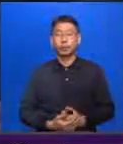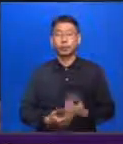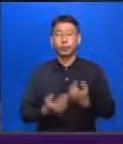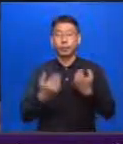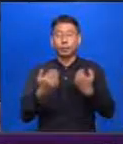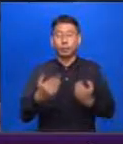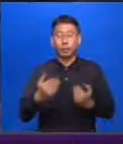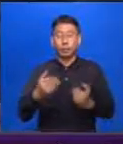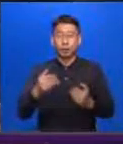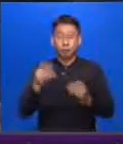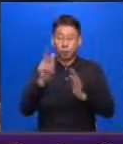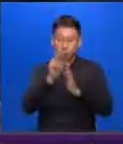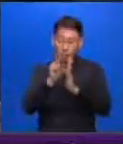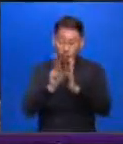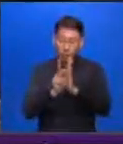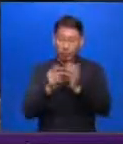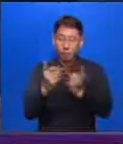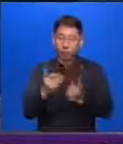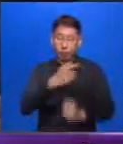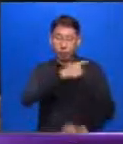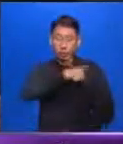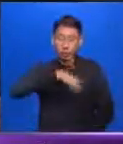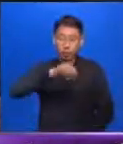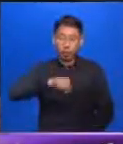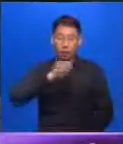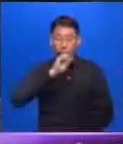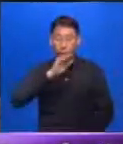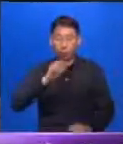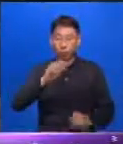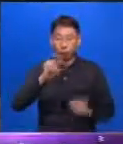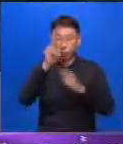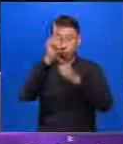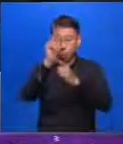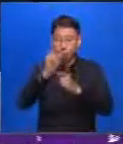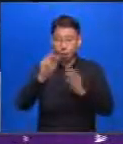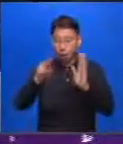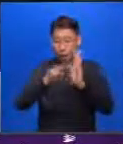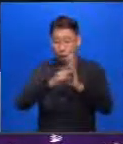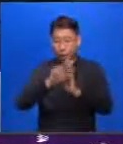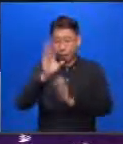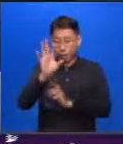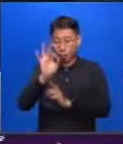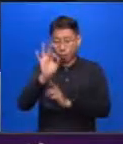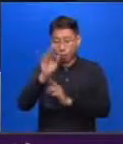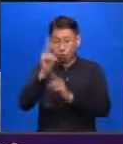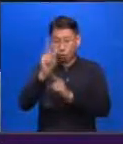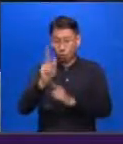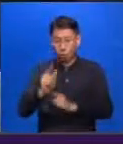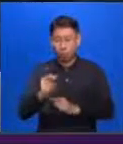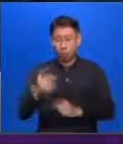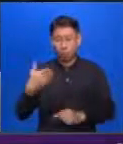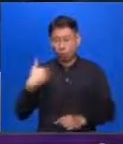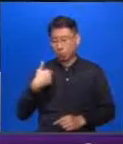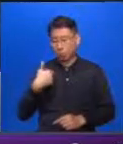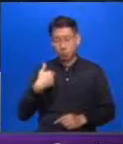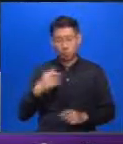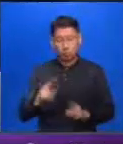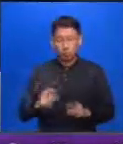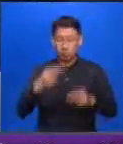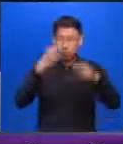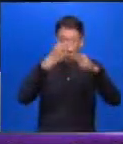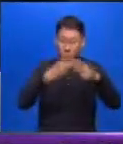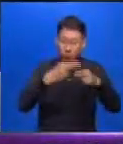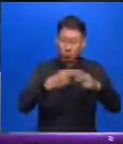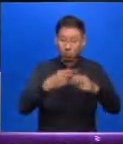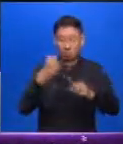ไม่มีมาศาลท่านออกข้อห้ามมา9ข้อมีพรก.ก็เหมือนไม่มีมีแต่ชื่